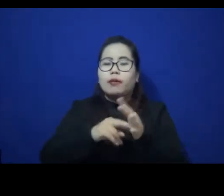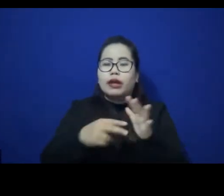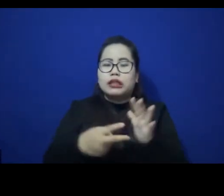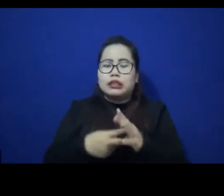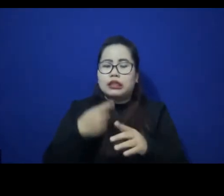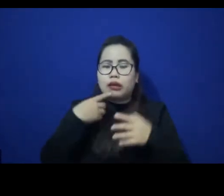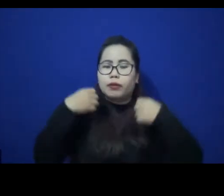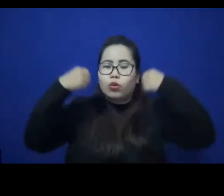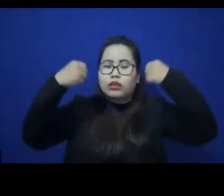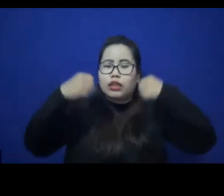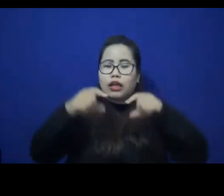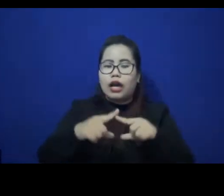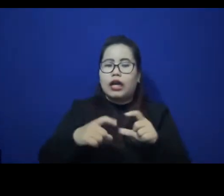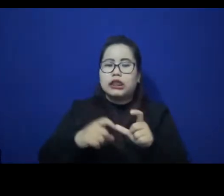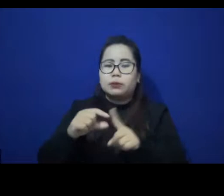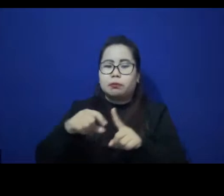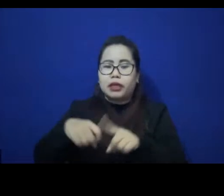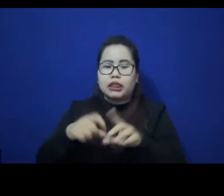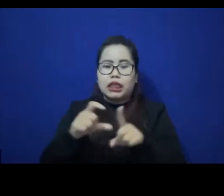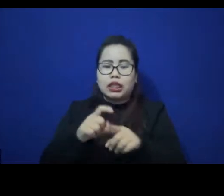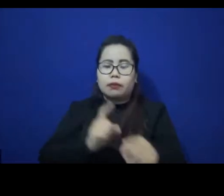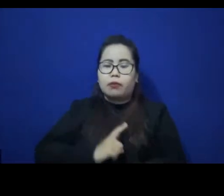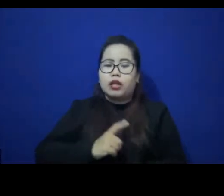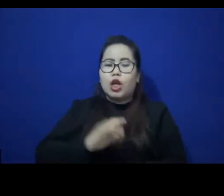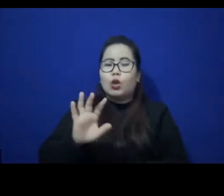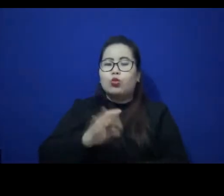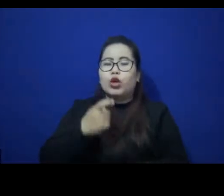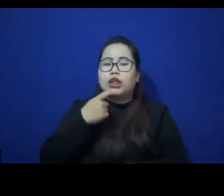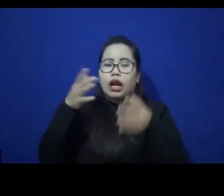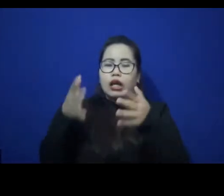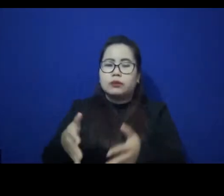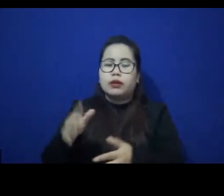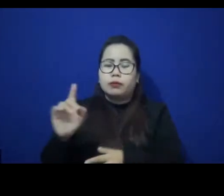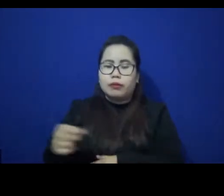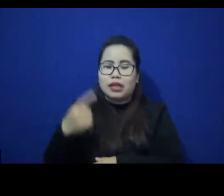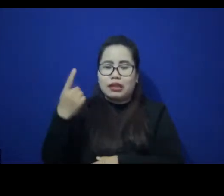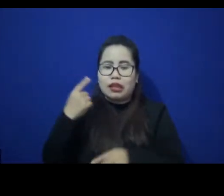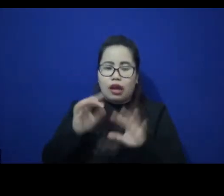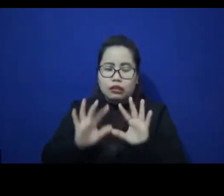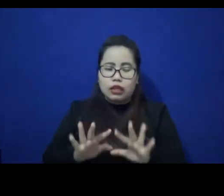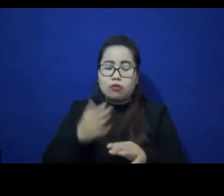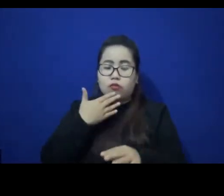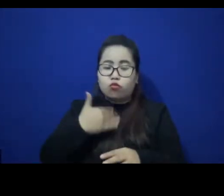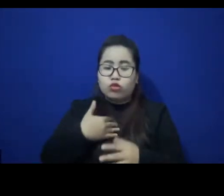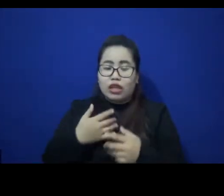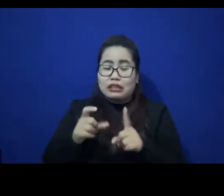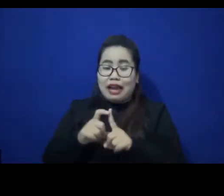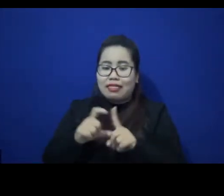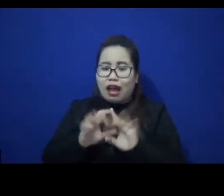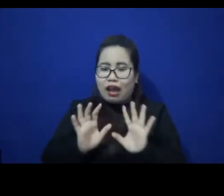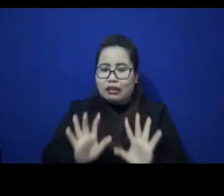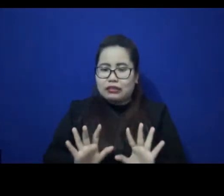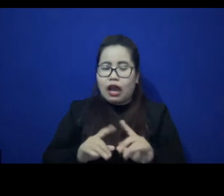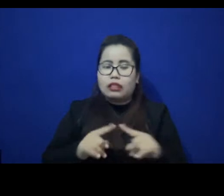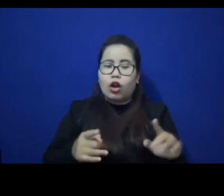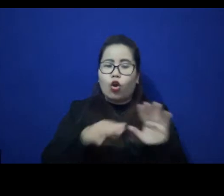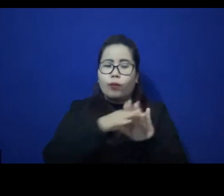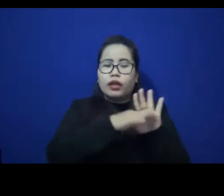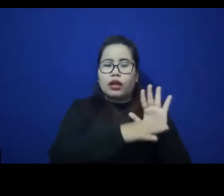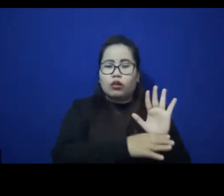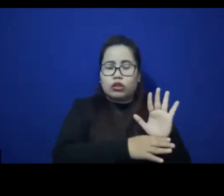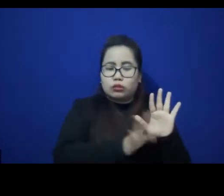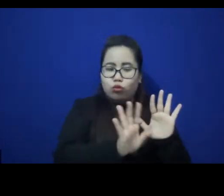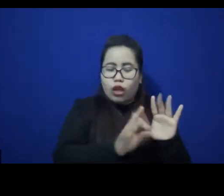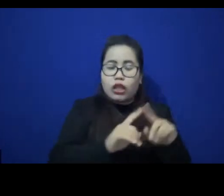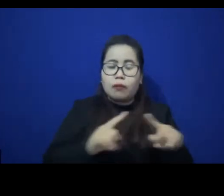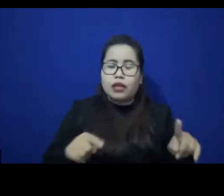perlindungan data pribadi itu tidak hanya dari aspek pemerintah selaku yang memegang data ya dan juga regulasi tetapi